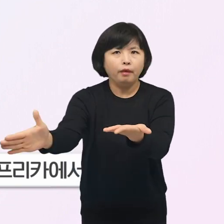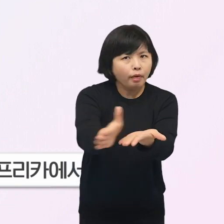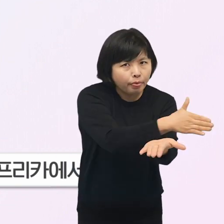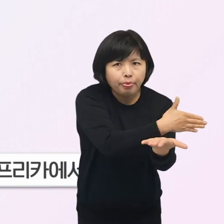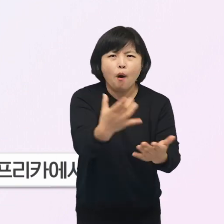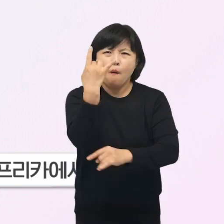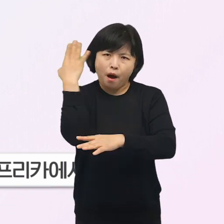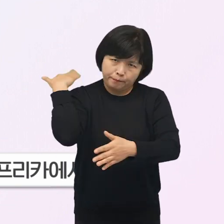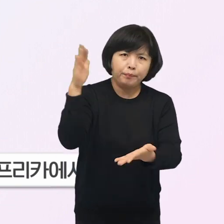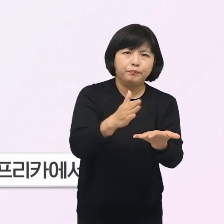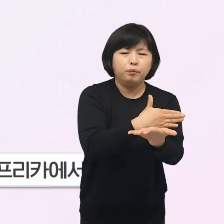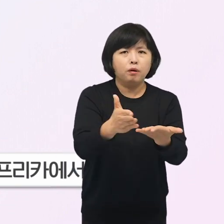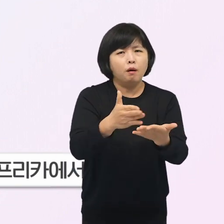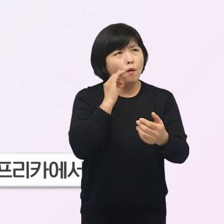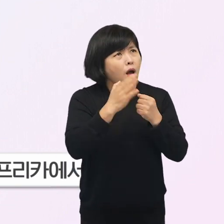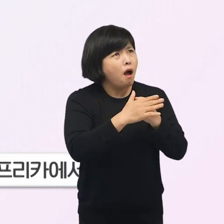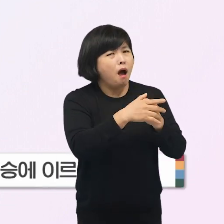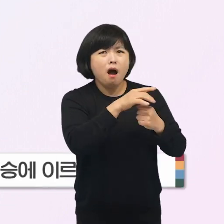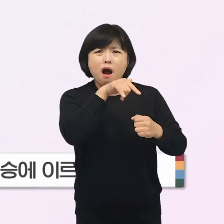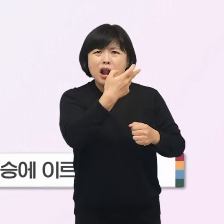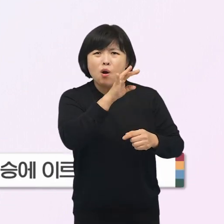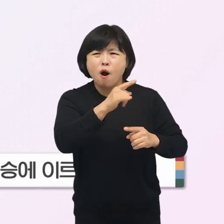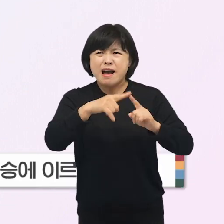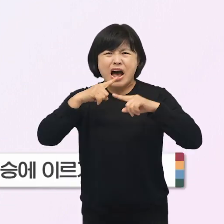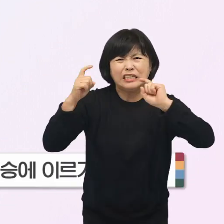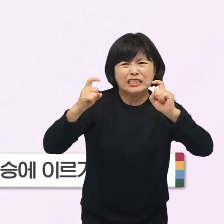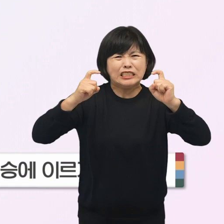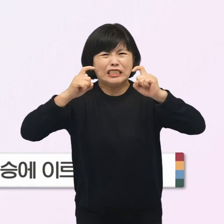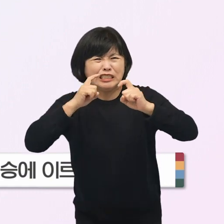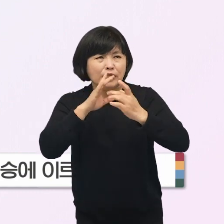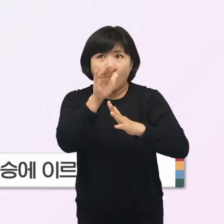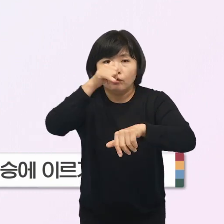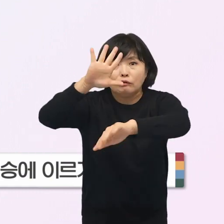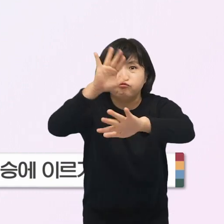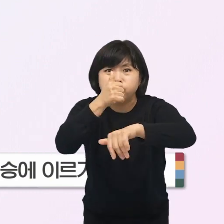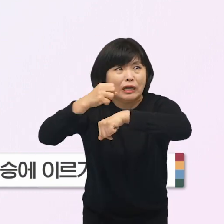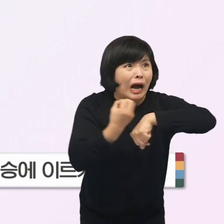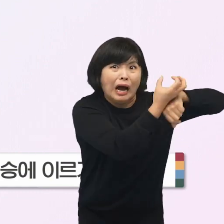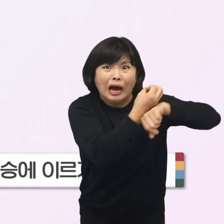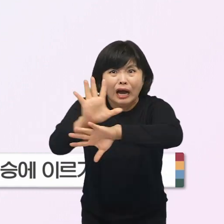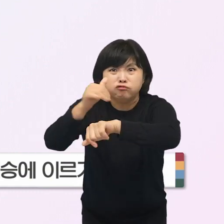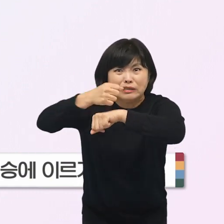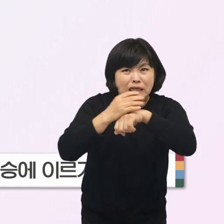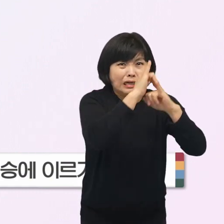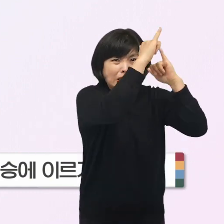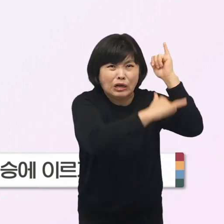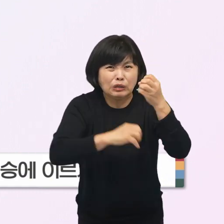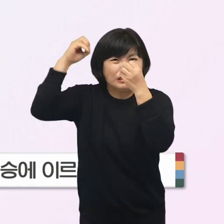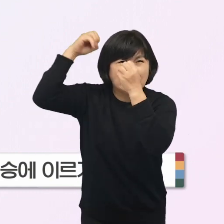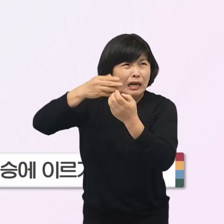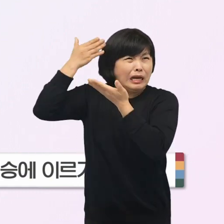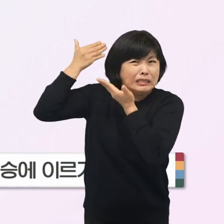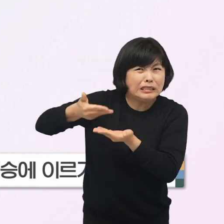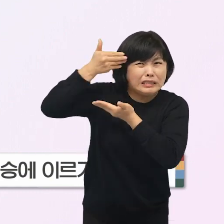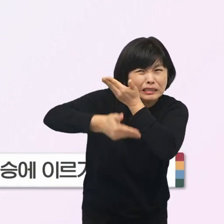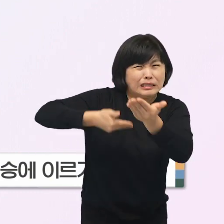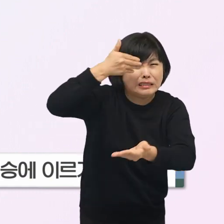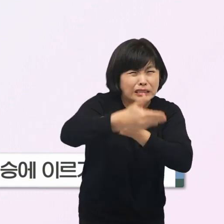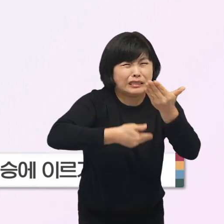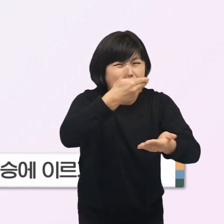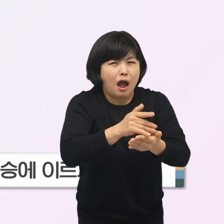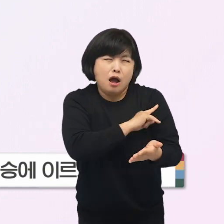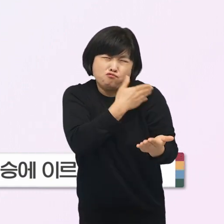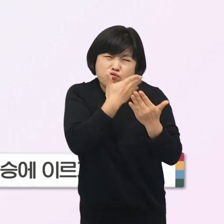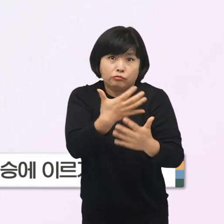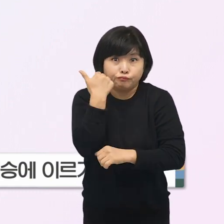무문자 사회였는데요. 그러다 보니 이 그리오가 분쟁의 중재는 물론 외교에서부터 역사와